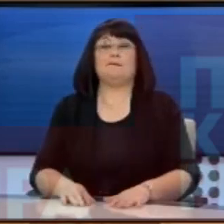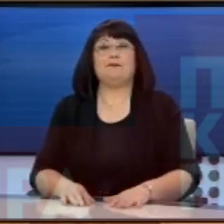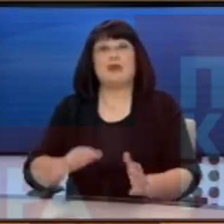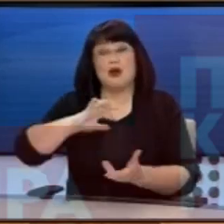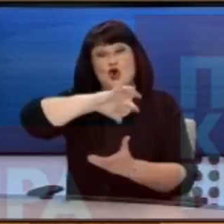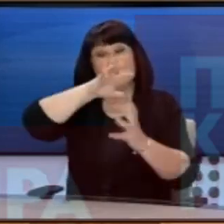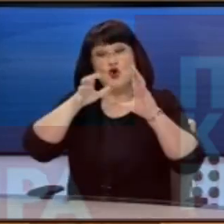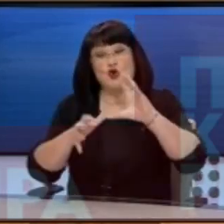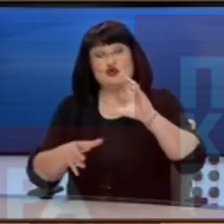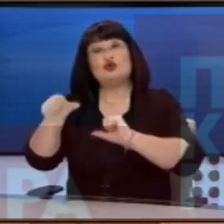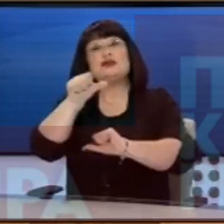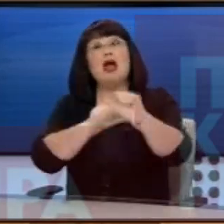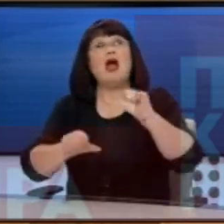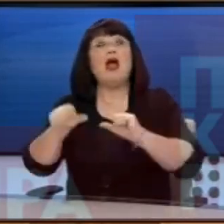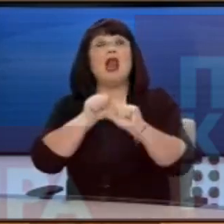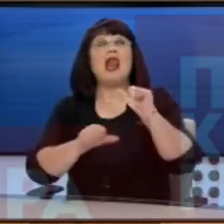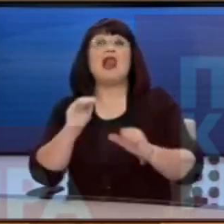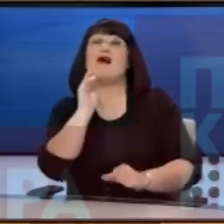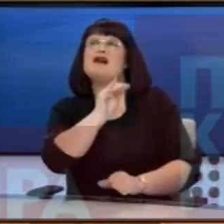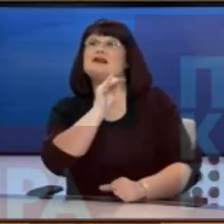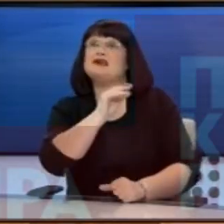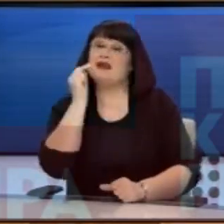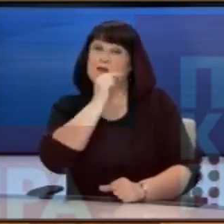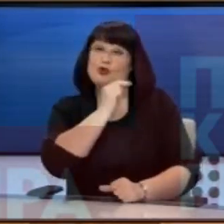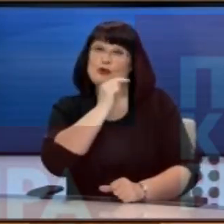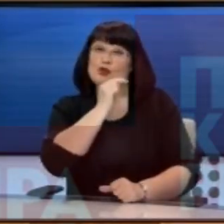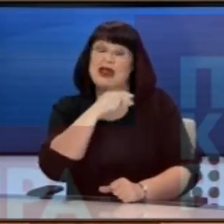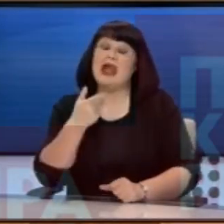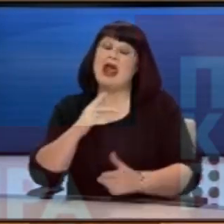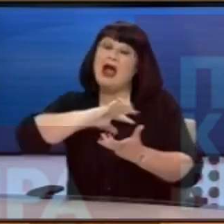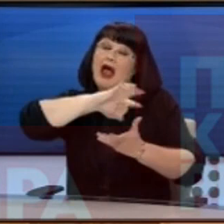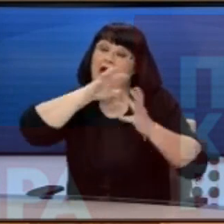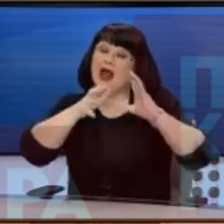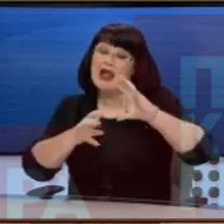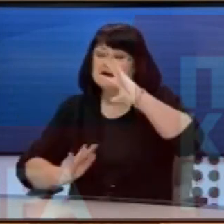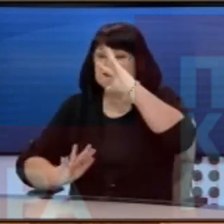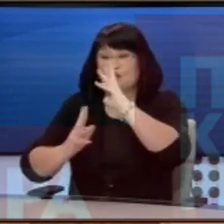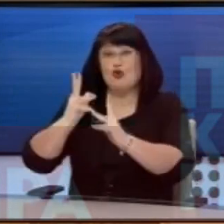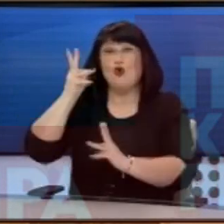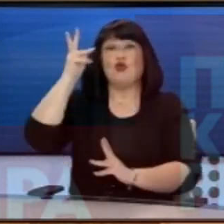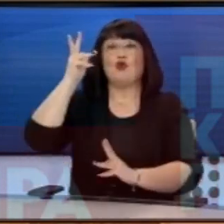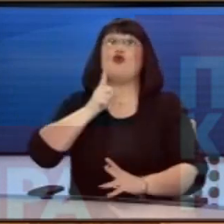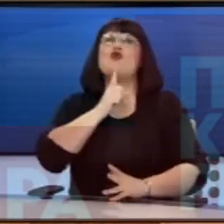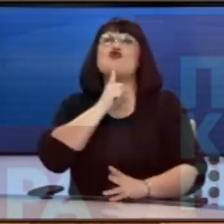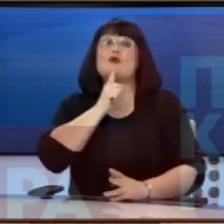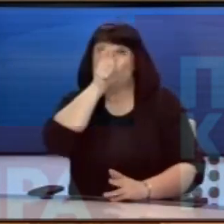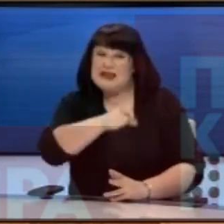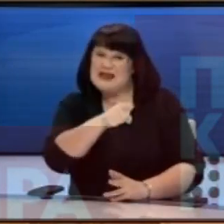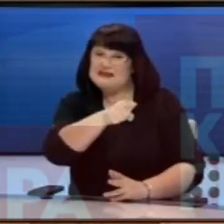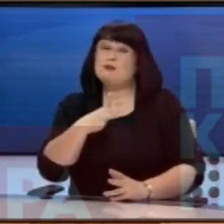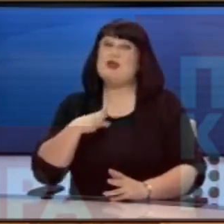κόσμος αλλάζει, κύριε της Νέας Δημοκρατίας και κύριε Πρωθυπουργέ, αλλά αλλάζει προς την πρόοδο. Δεν αλλάζει προς τη συντήρηση που μας πάτε